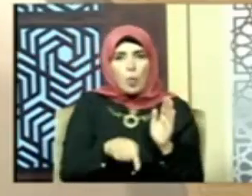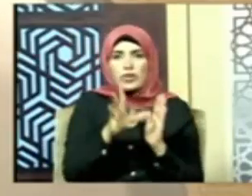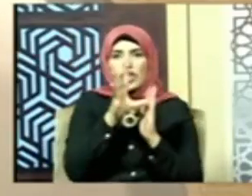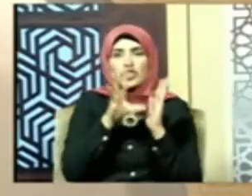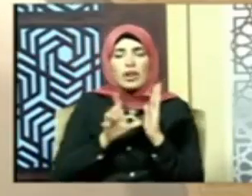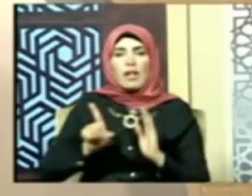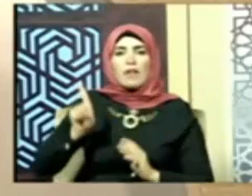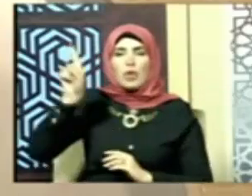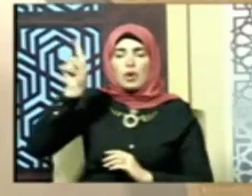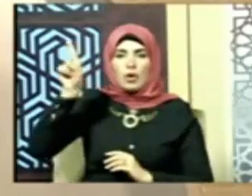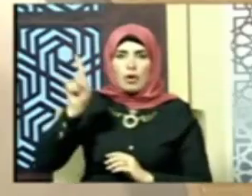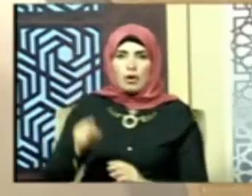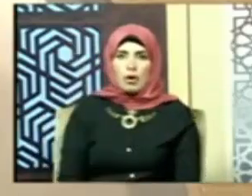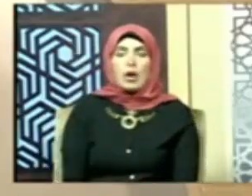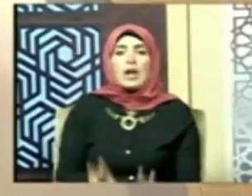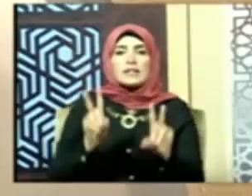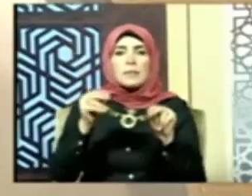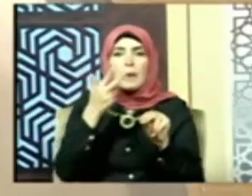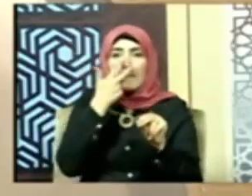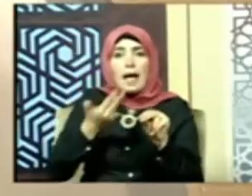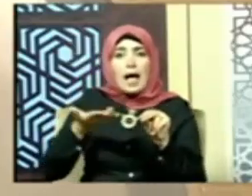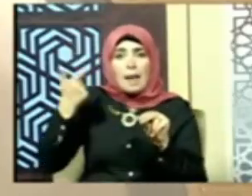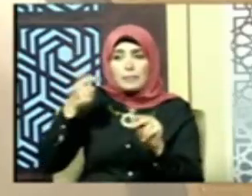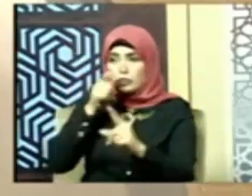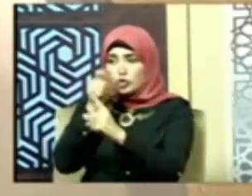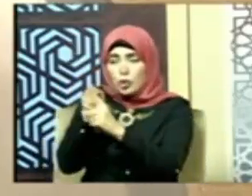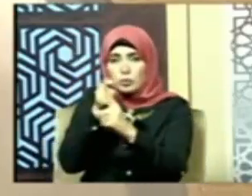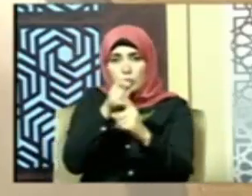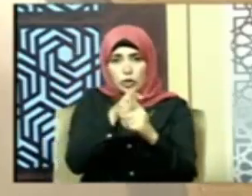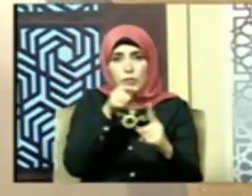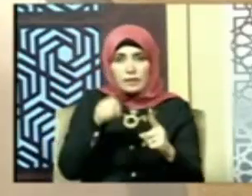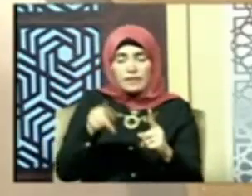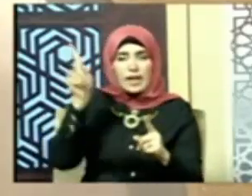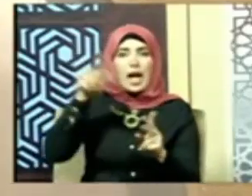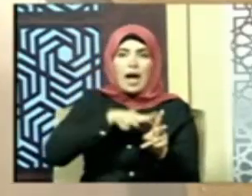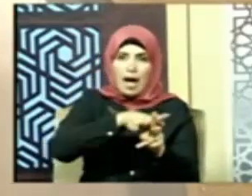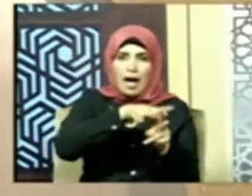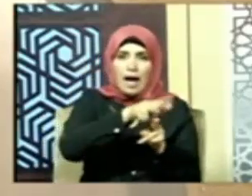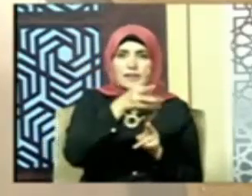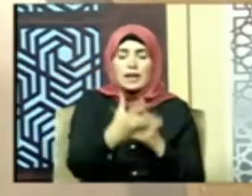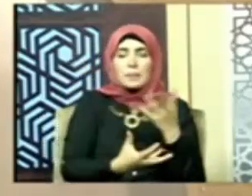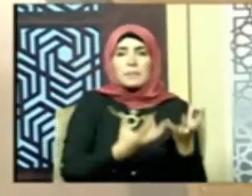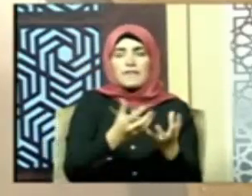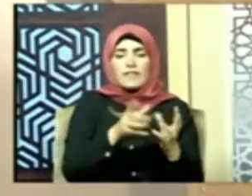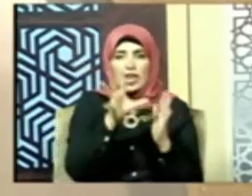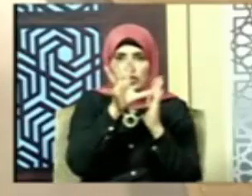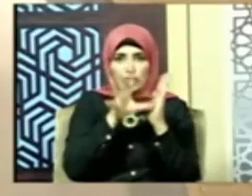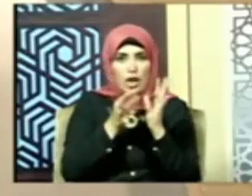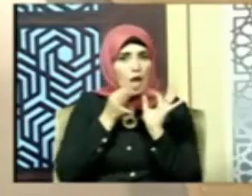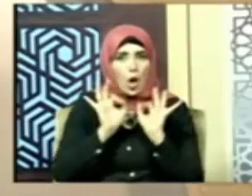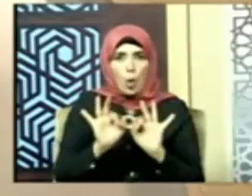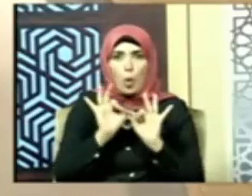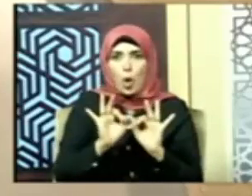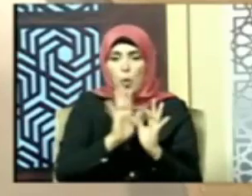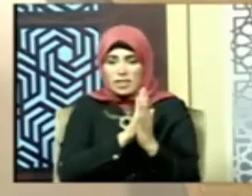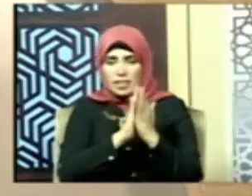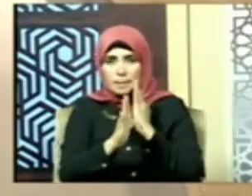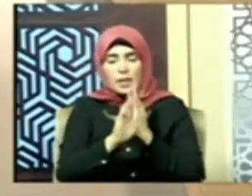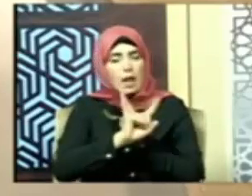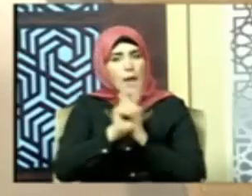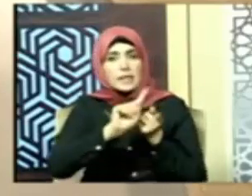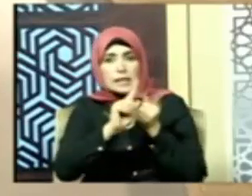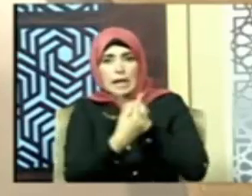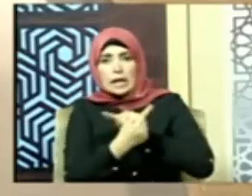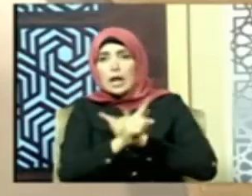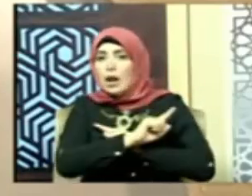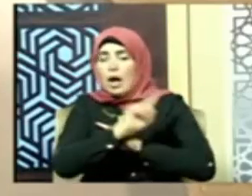الذين خلوا من قبل ولن تجد لسنة الله تبديلا. لكن للأسف كما